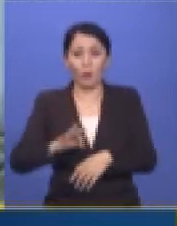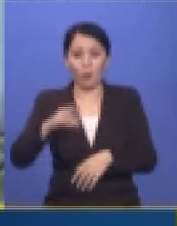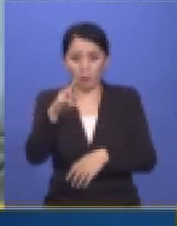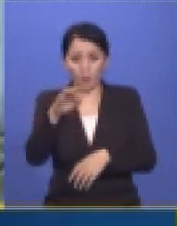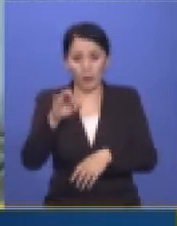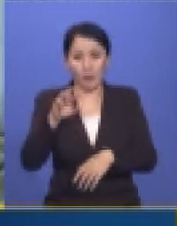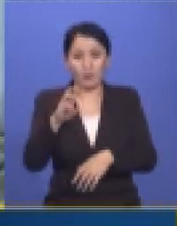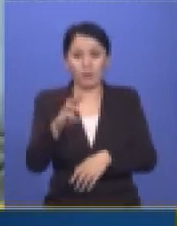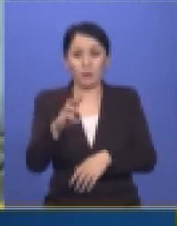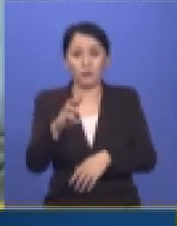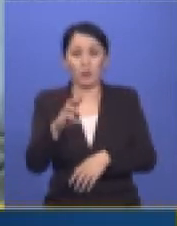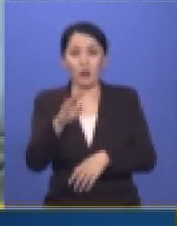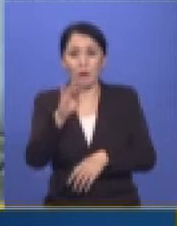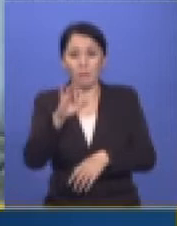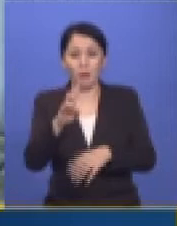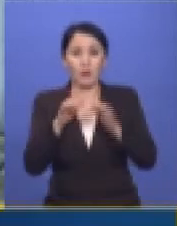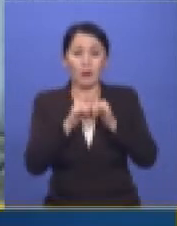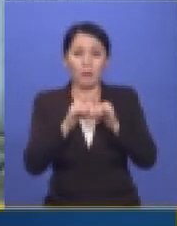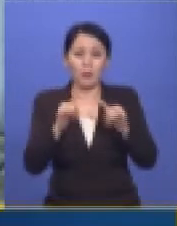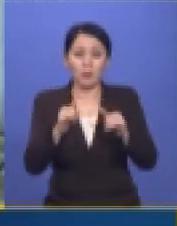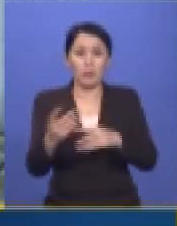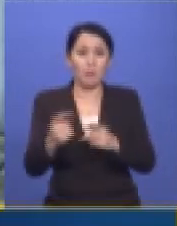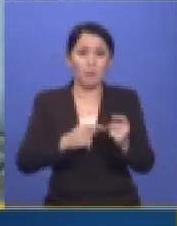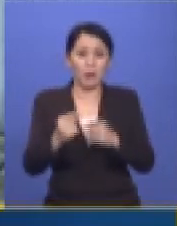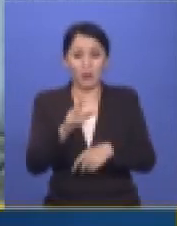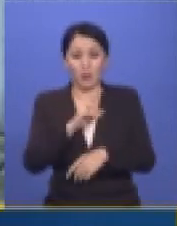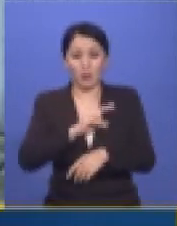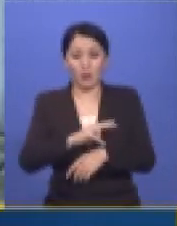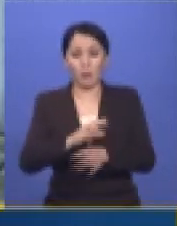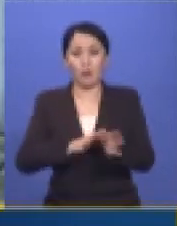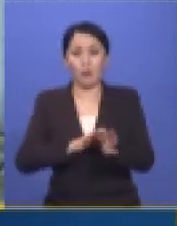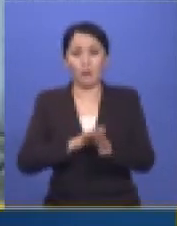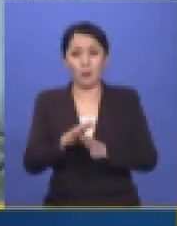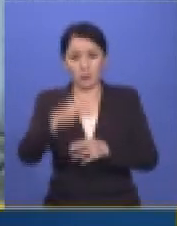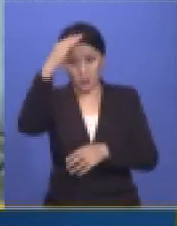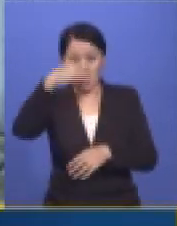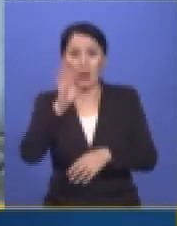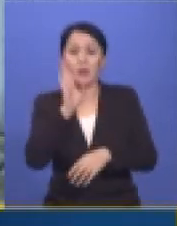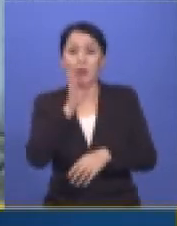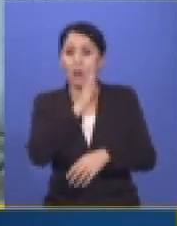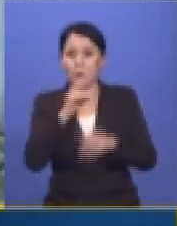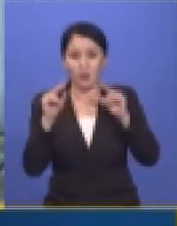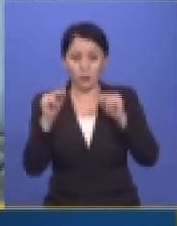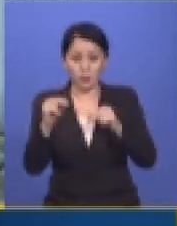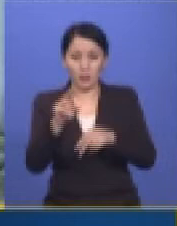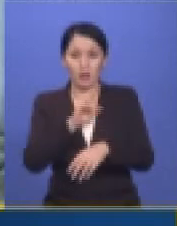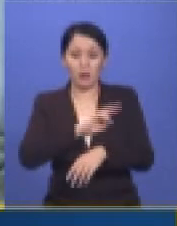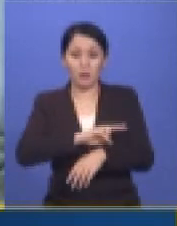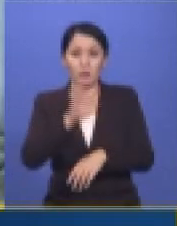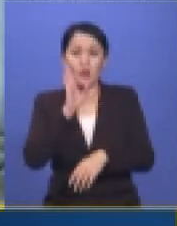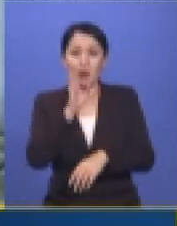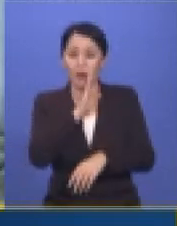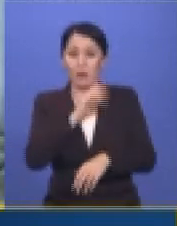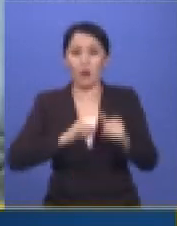әкімдіктің аппаратында инфрақұрылымдық даму бөлімінің жетекшісі қызметін атқарып жүрмін. Ата-анам адал еңбек етуге үйреткен. Анам мұғалім,